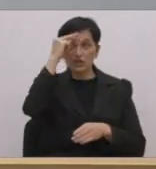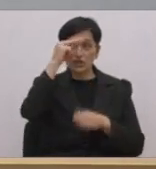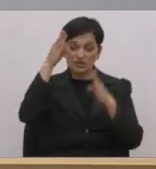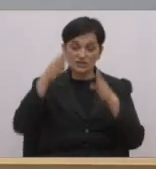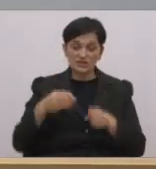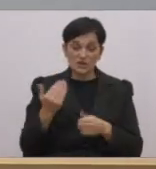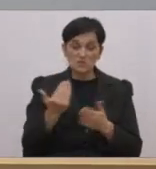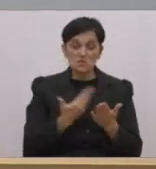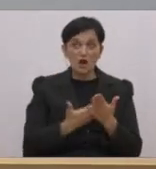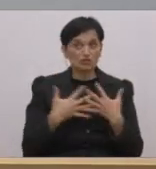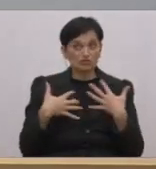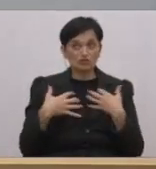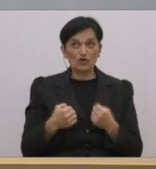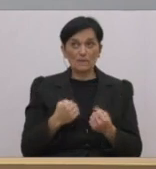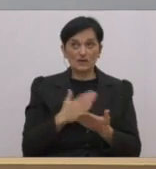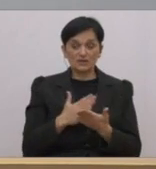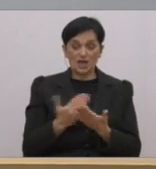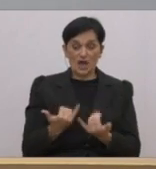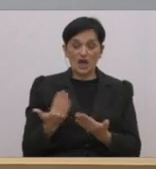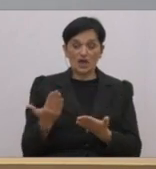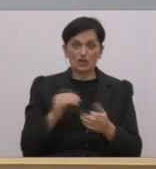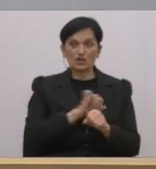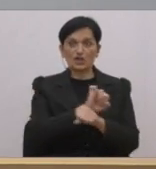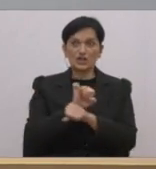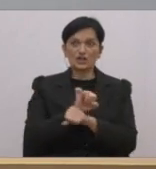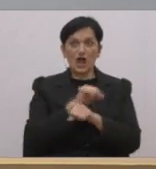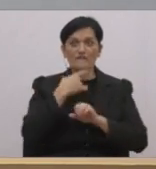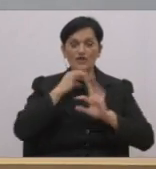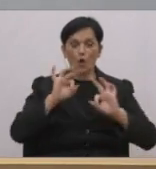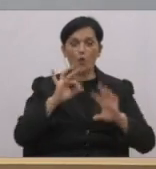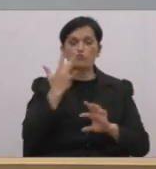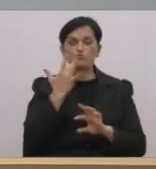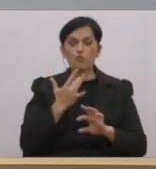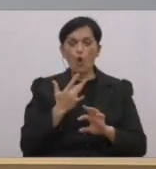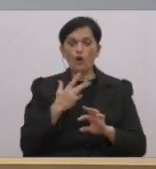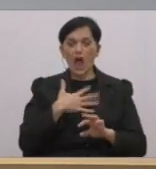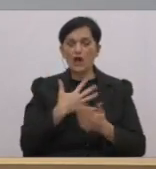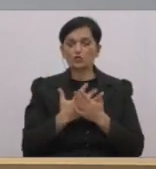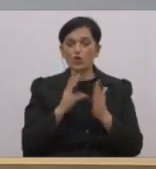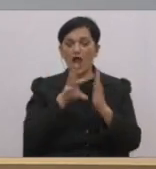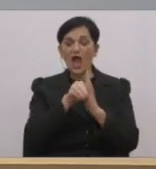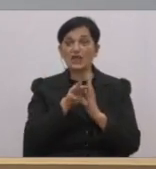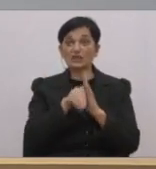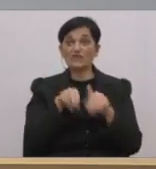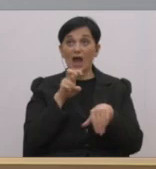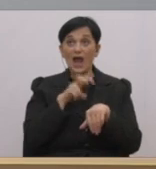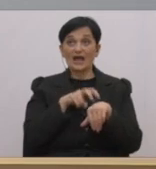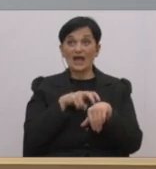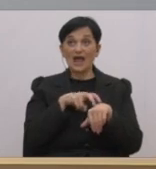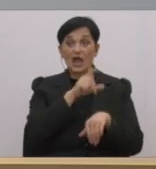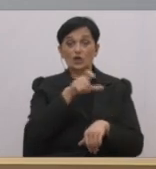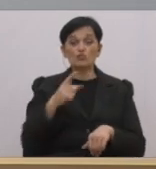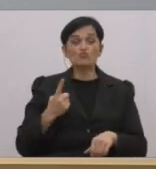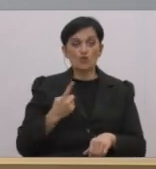მაგალითზე, ჯამთელია დღეს და უკვე რევოლუციებს აანონსებს და პოლიტიკაში აქტიურად ერთვება. ხა ექიმების მოლოდინი